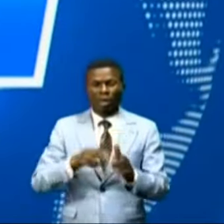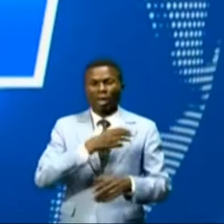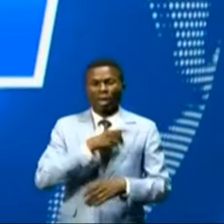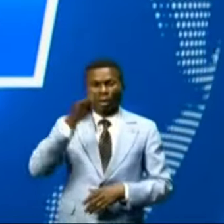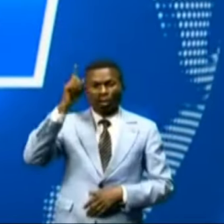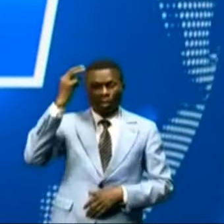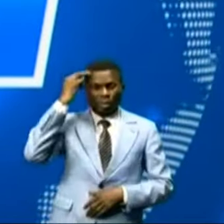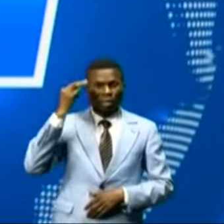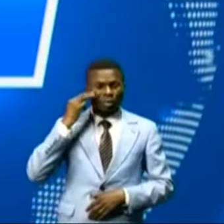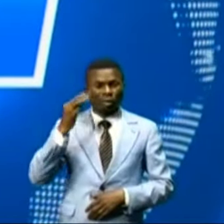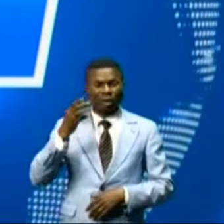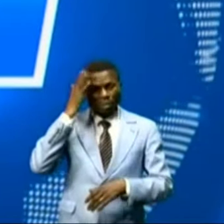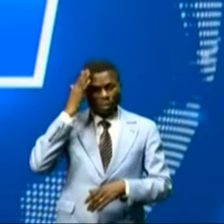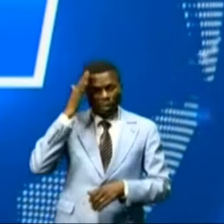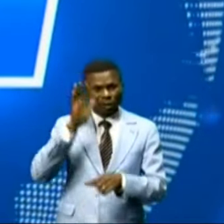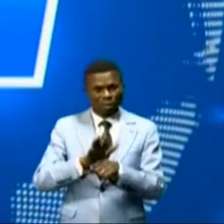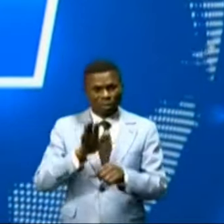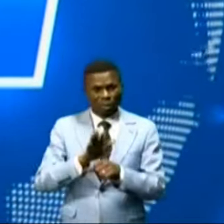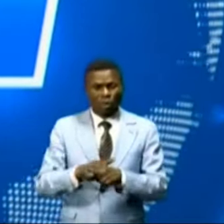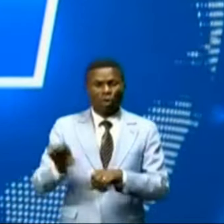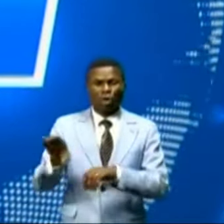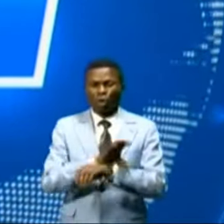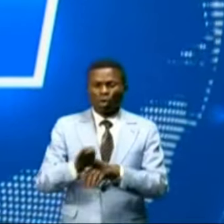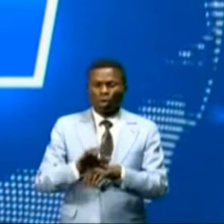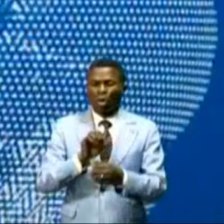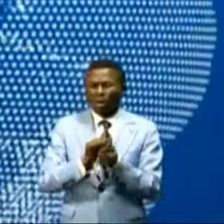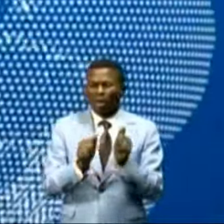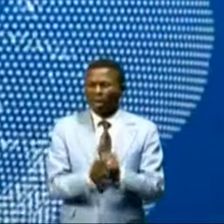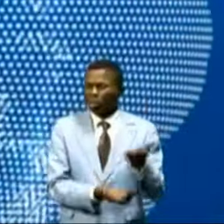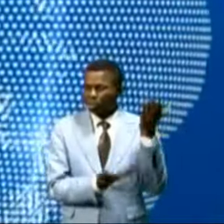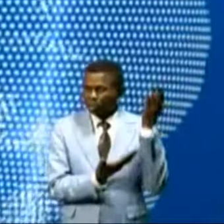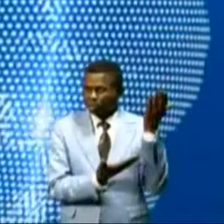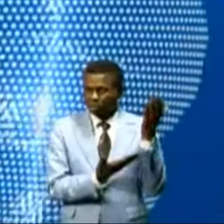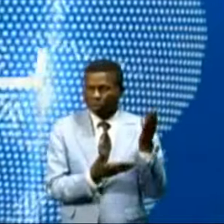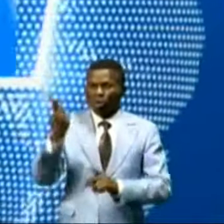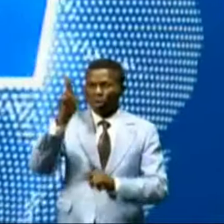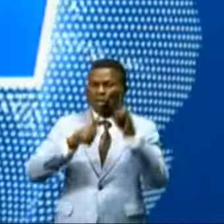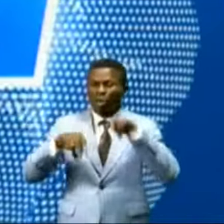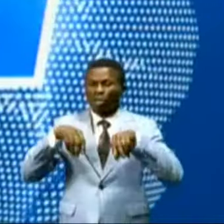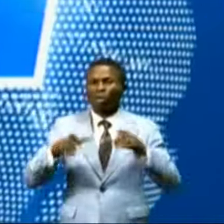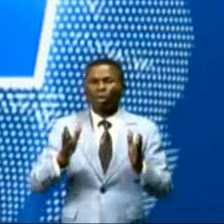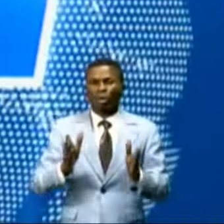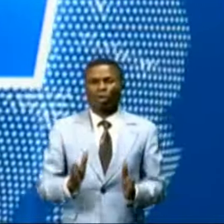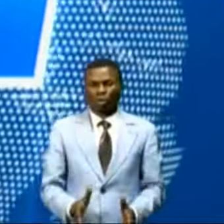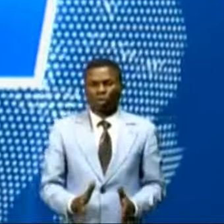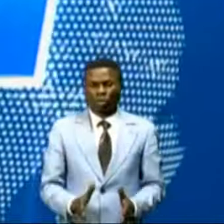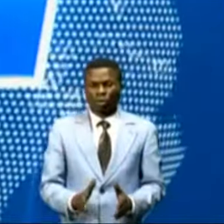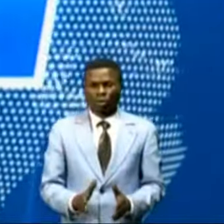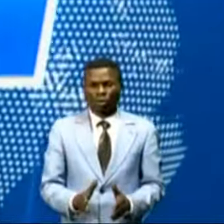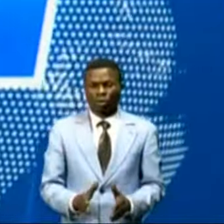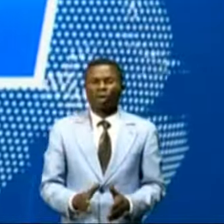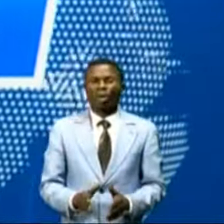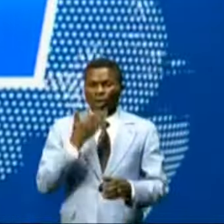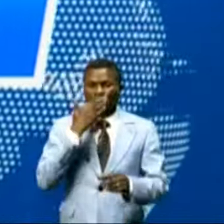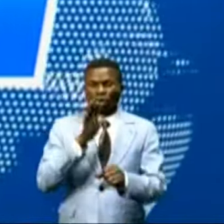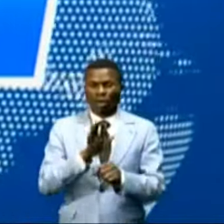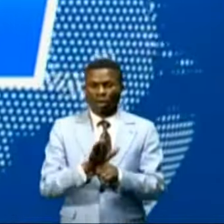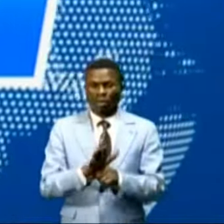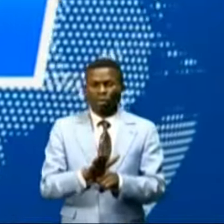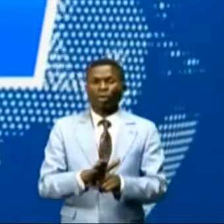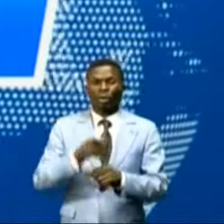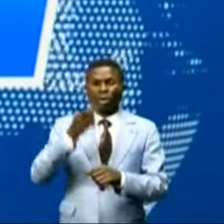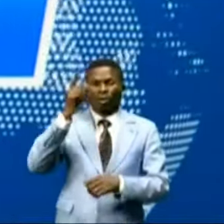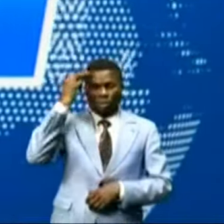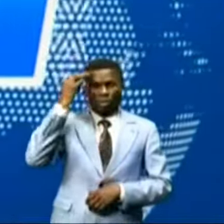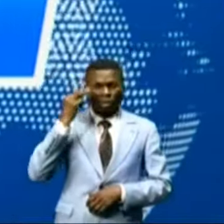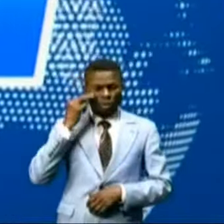Souminois tient compte de préoccupations imprimées par la population congolaise, des assurances de la chef du gouvernement